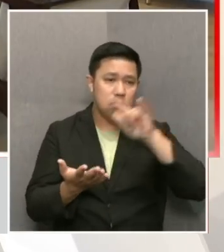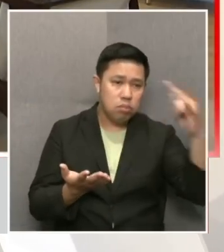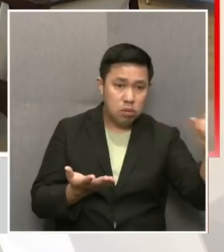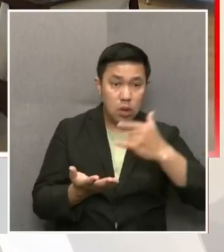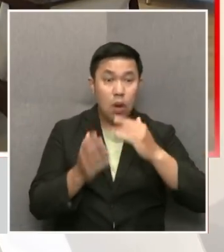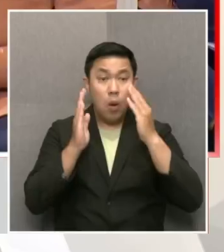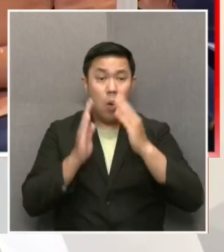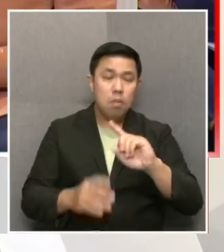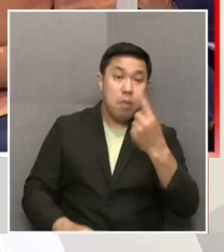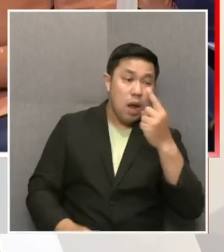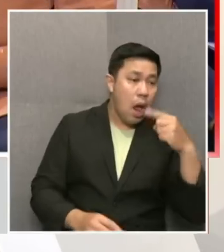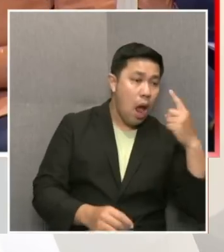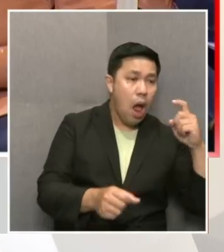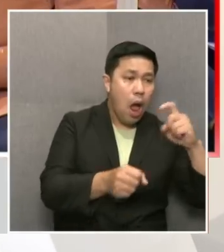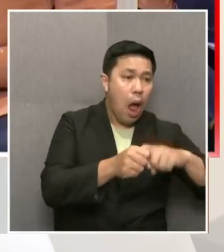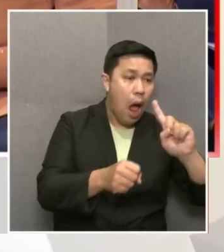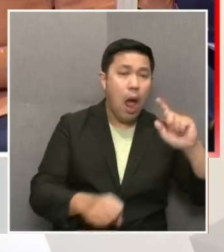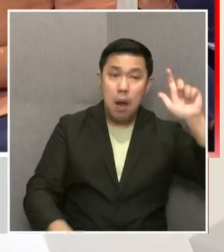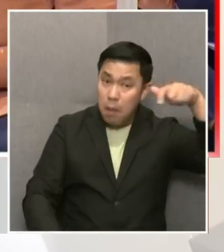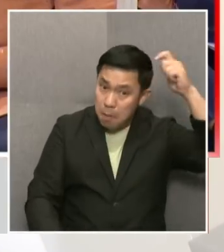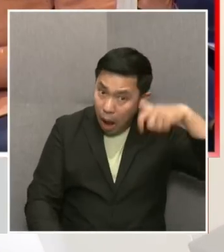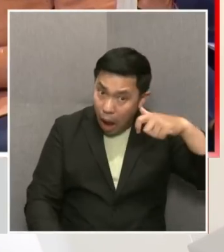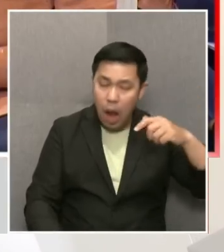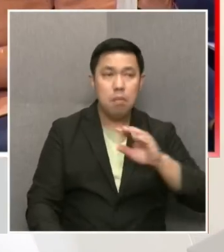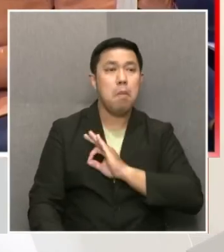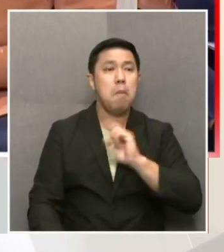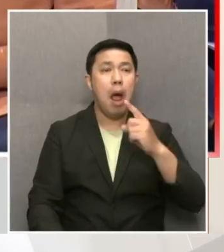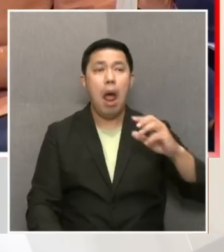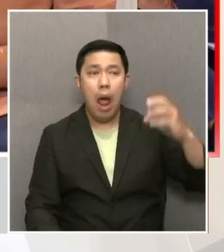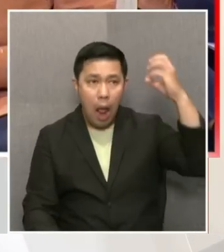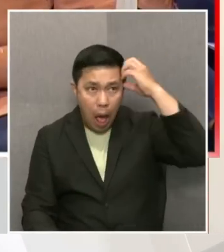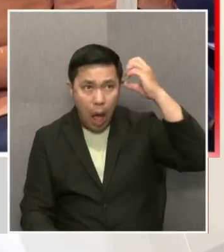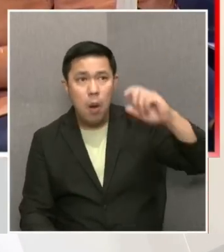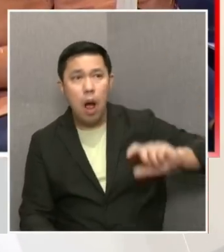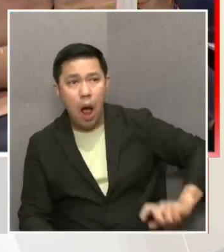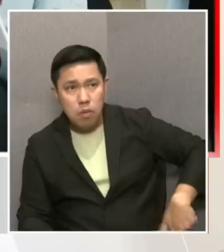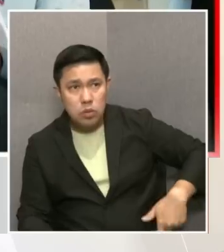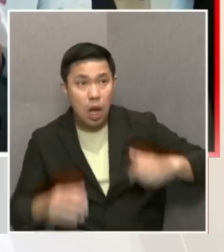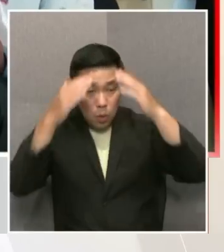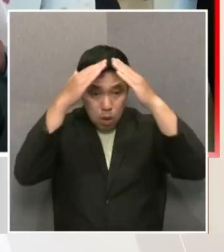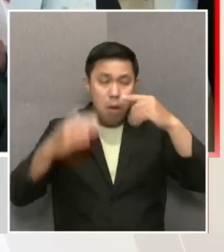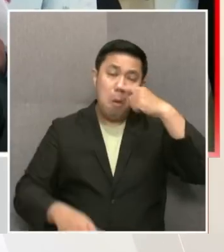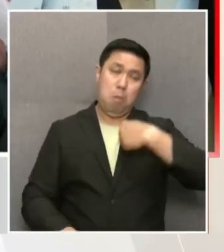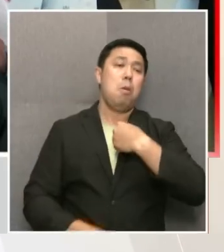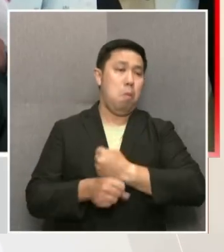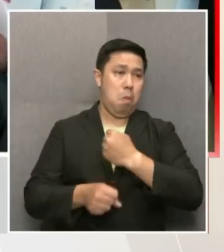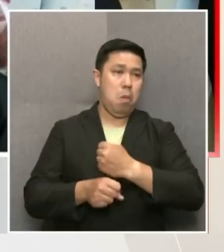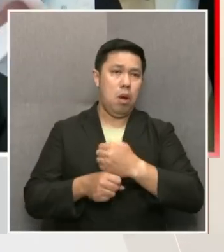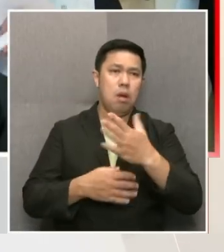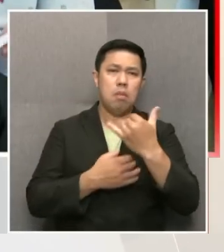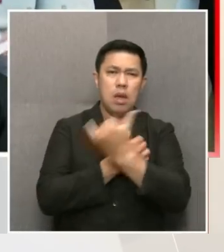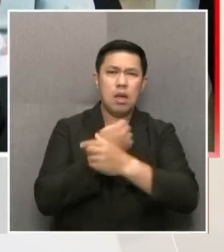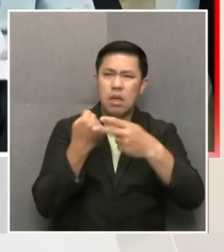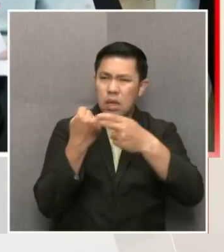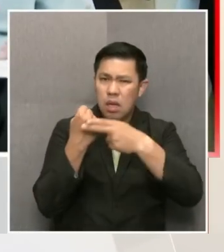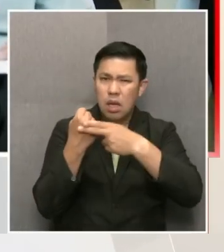ใหม่เข้ามาก็ดีไม่ว่าจะเป็นพม่าลาวกัมพูชาเวียดนามก็เป็นบทบาทของไทยนะครับแล้วก็รวมทั้งติมอร์ตะวันออกหรือว่าติ